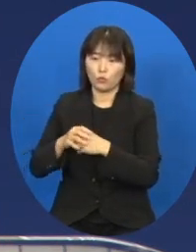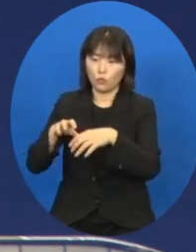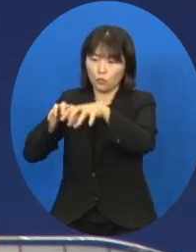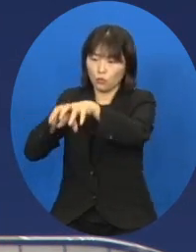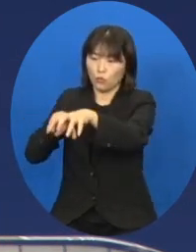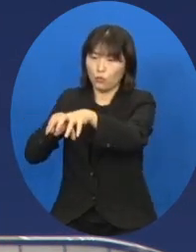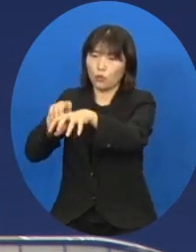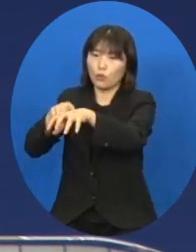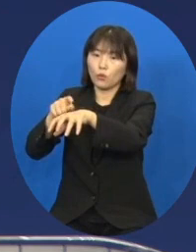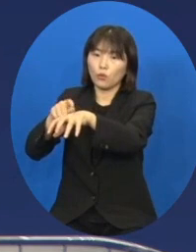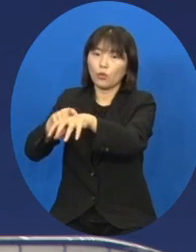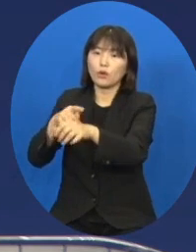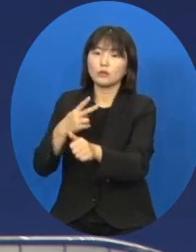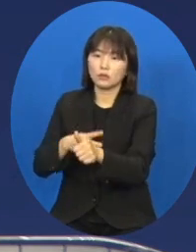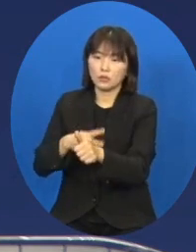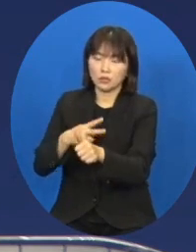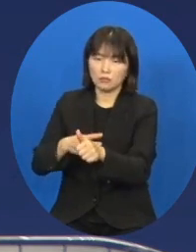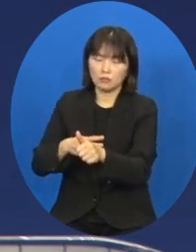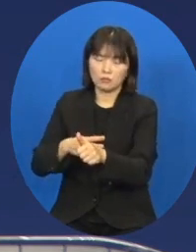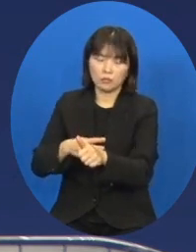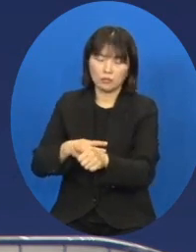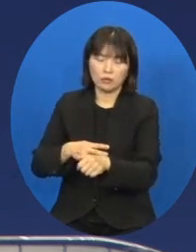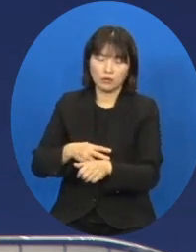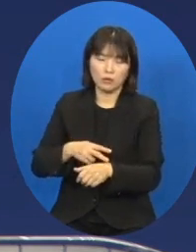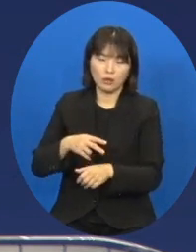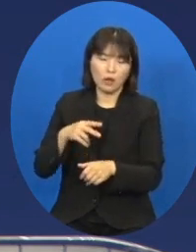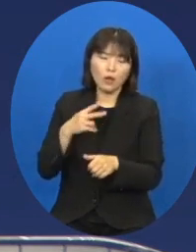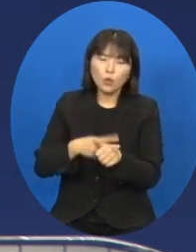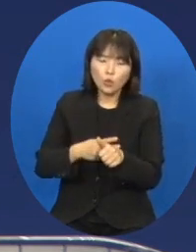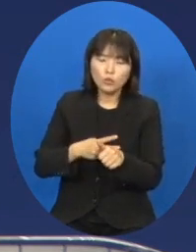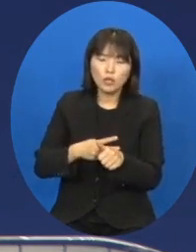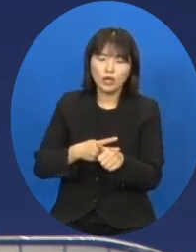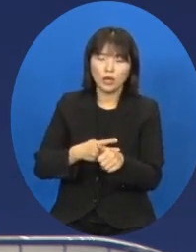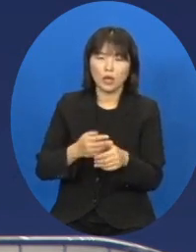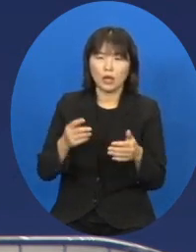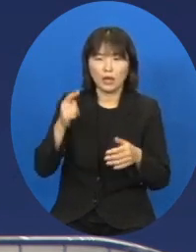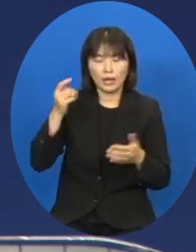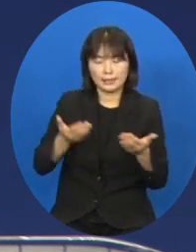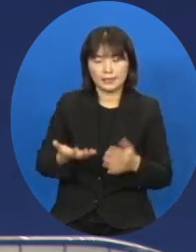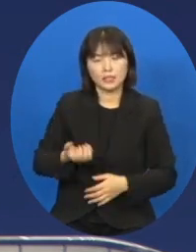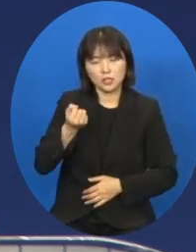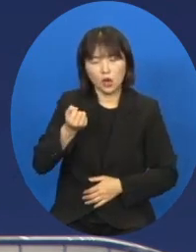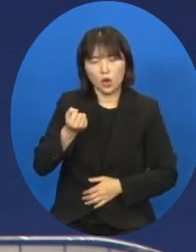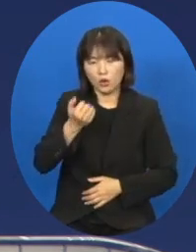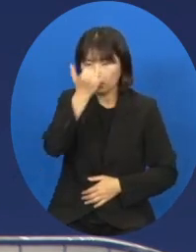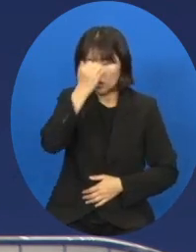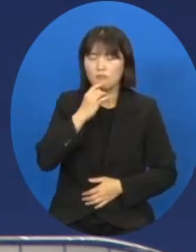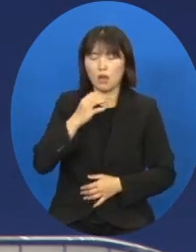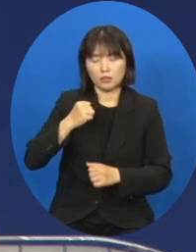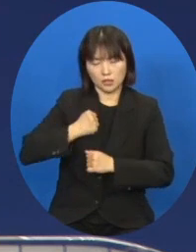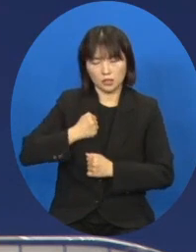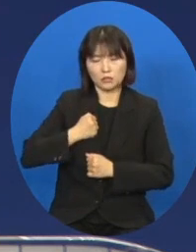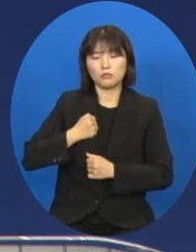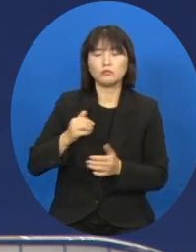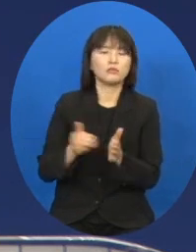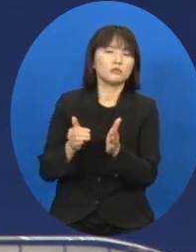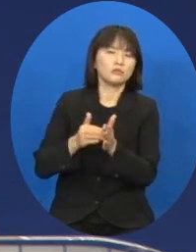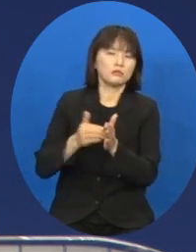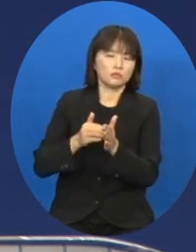교사가 직업 윤리만 지키면 되지, 굳이 학생을 사랑해야 할까요? 저는